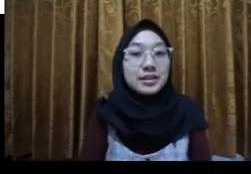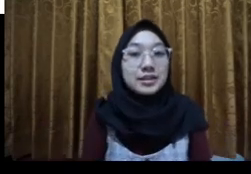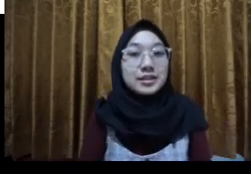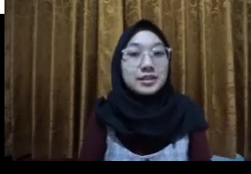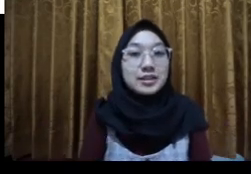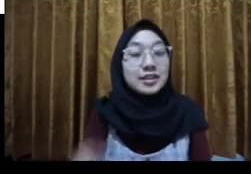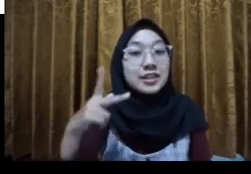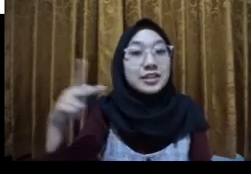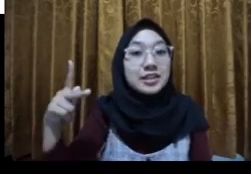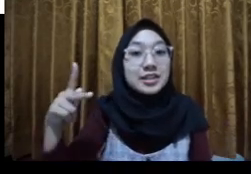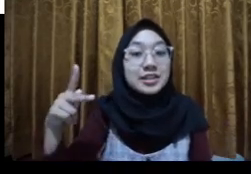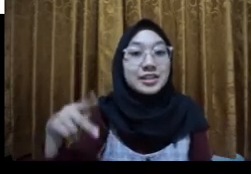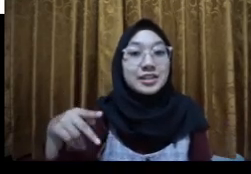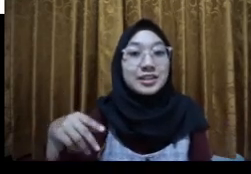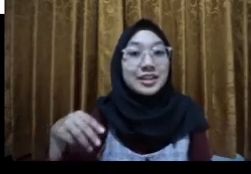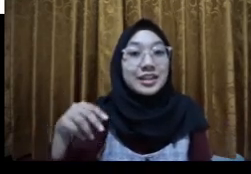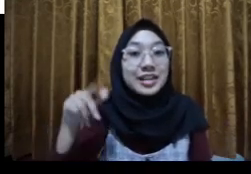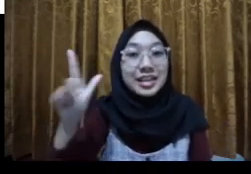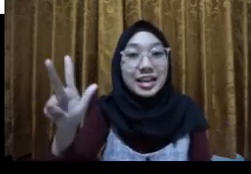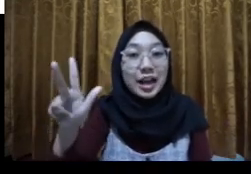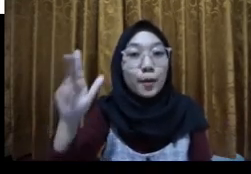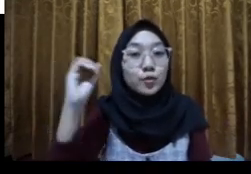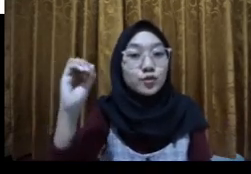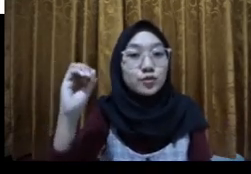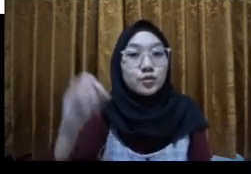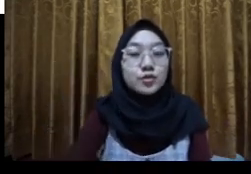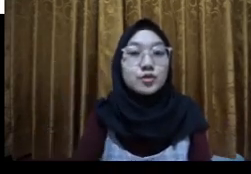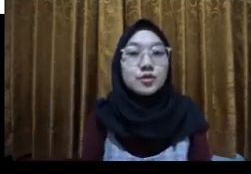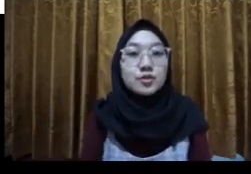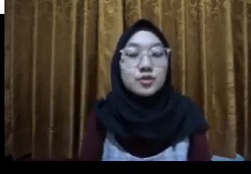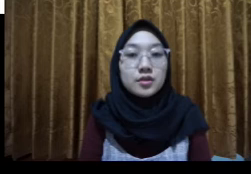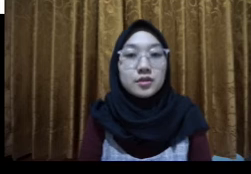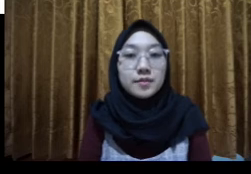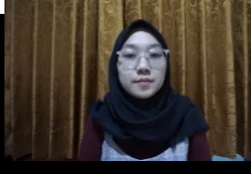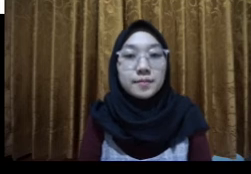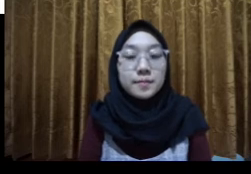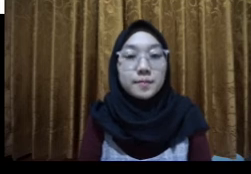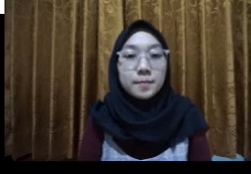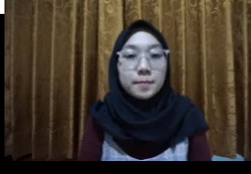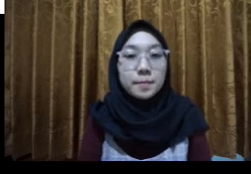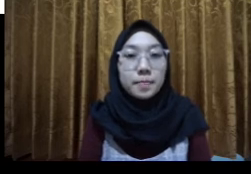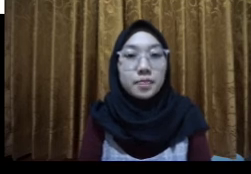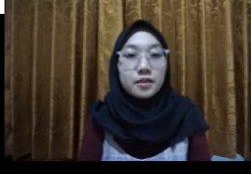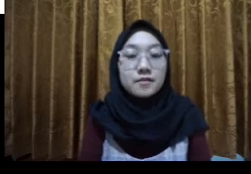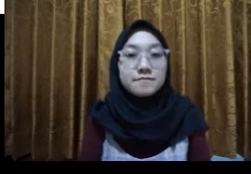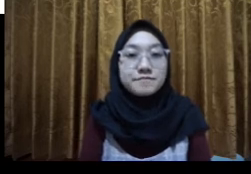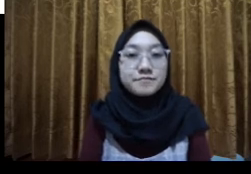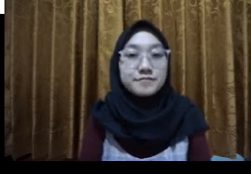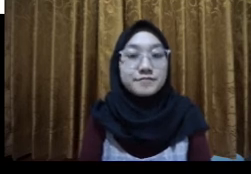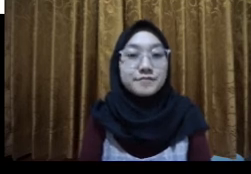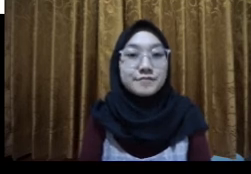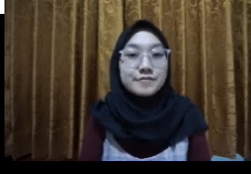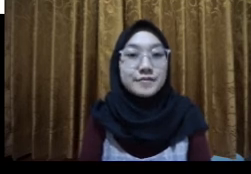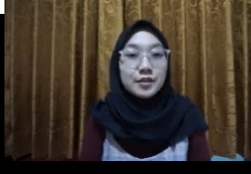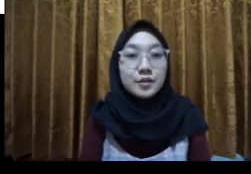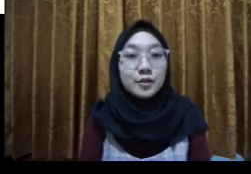halaman ini, kita ingin melompat halaman ke halaman 30. Misalkan kita sudah membaca halaman buku ini sampai halaman 30, kita juga